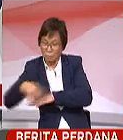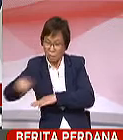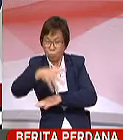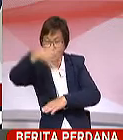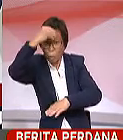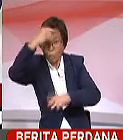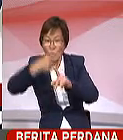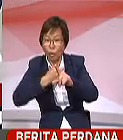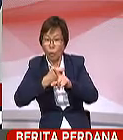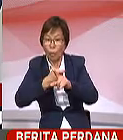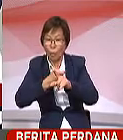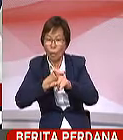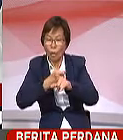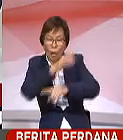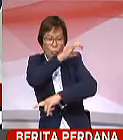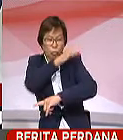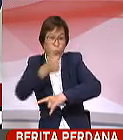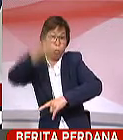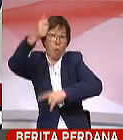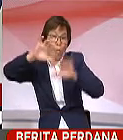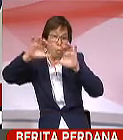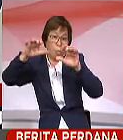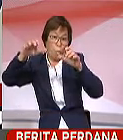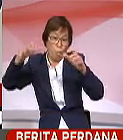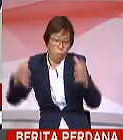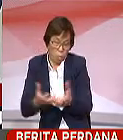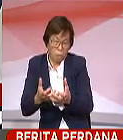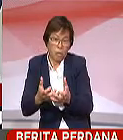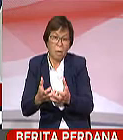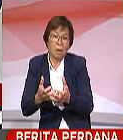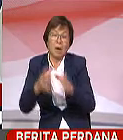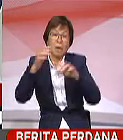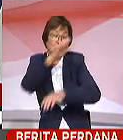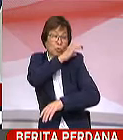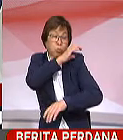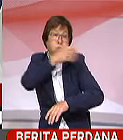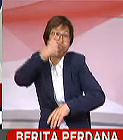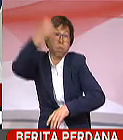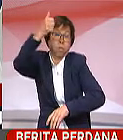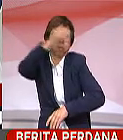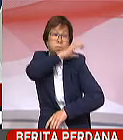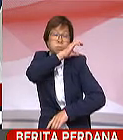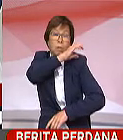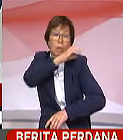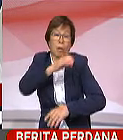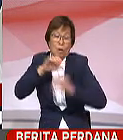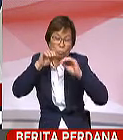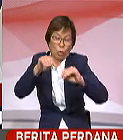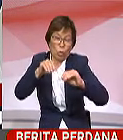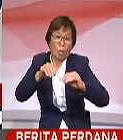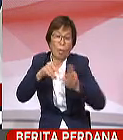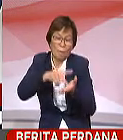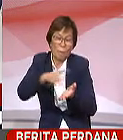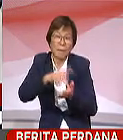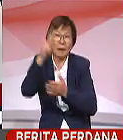first knowledge from top coaches in the world and also top coaches who have played for the country. So it's a good program dan saya rasa benda ni akan